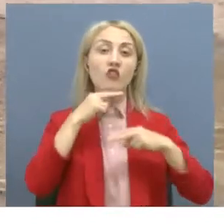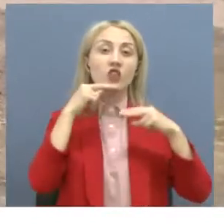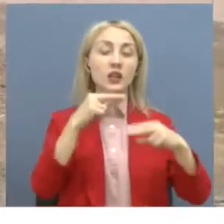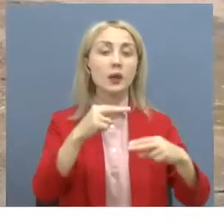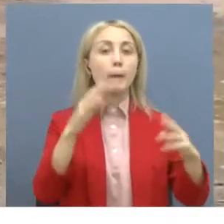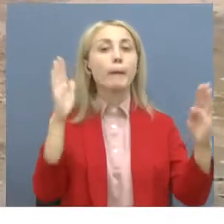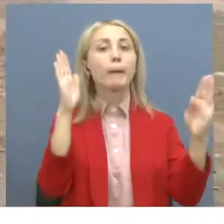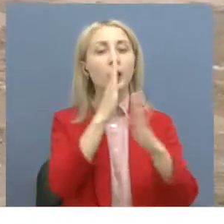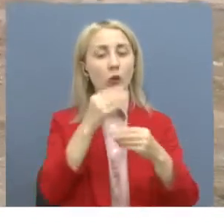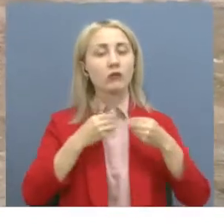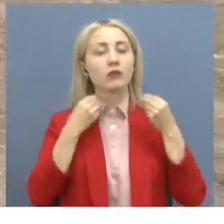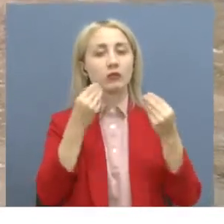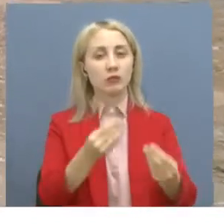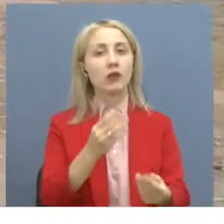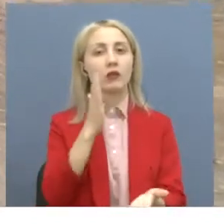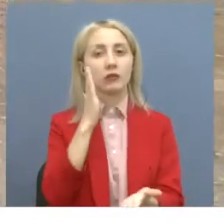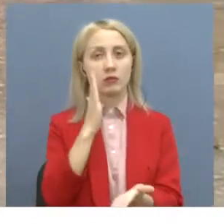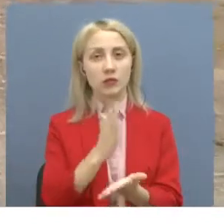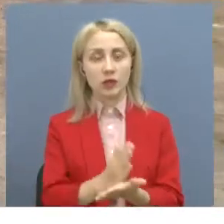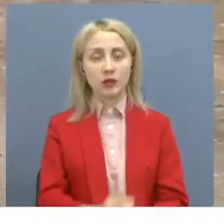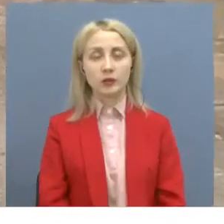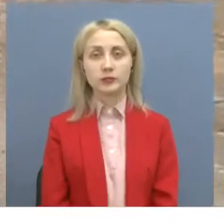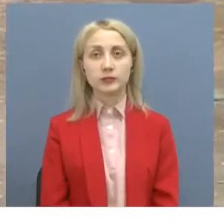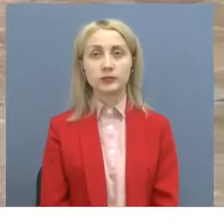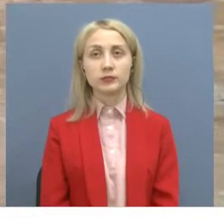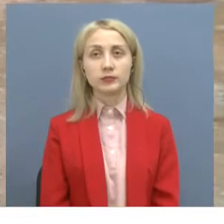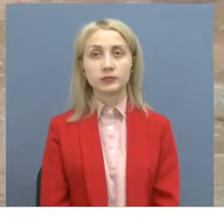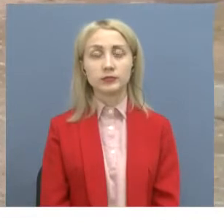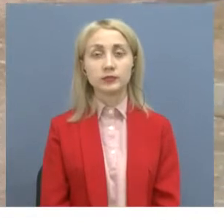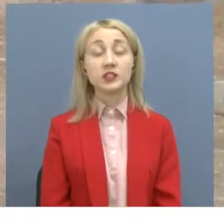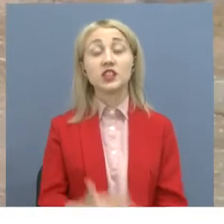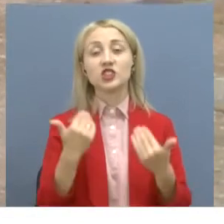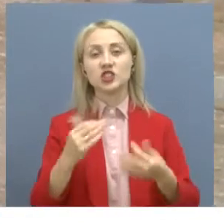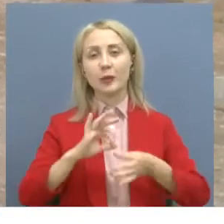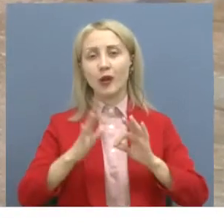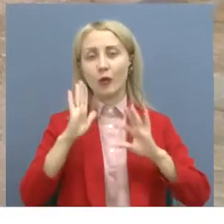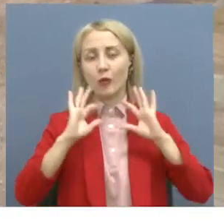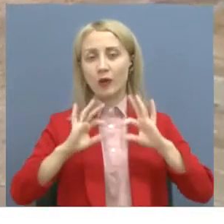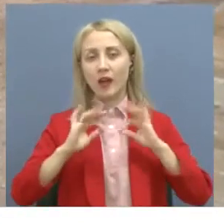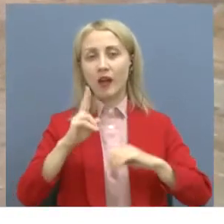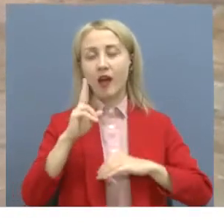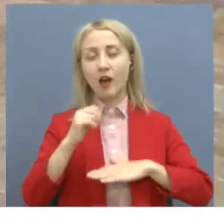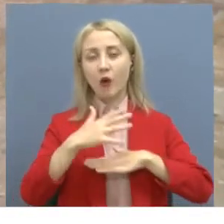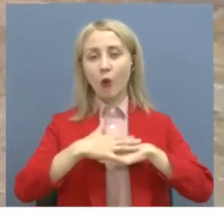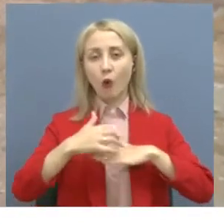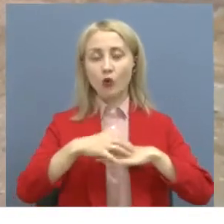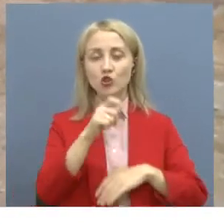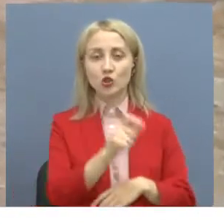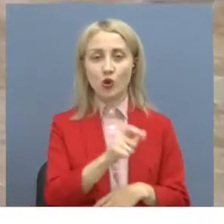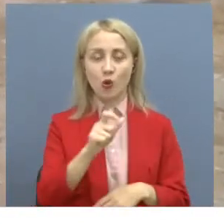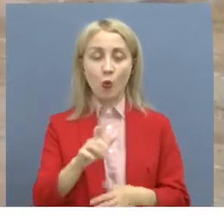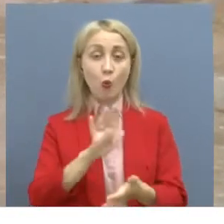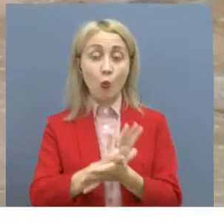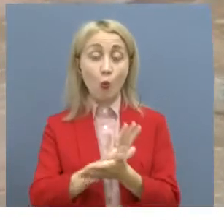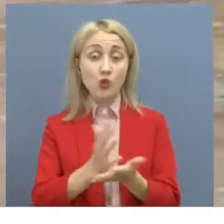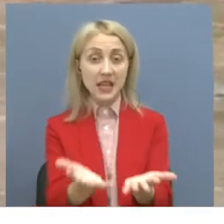таппайсыз. Бұл мемлекетте қоқыстың барлық түрінен бұйымдар жасалады. Ал Жапония мен Сингапур тәрізді мұхиттағы мемлекеттер қоқыстан арал жасап отыр.